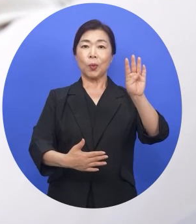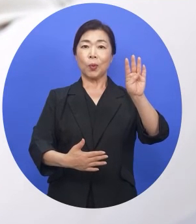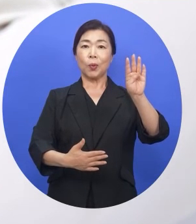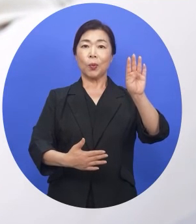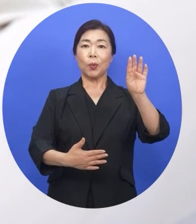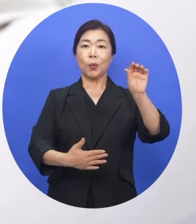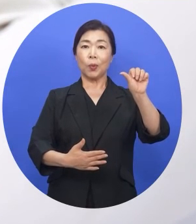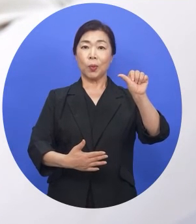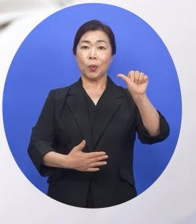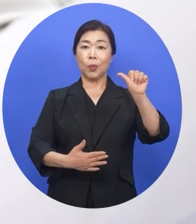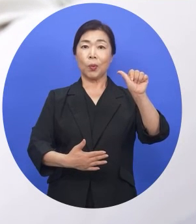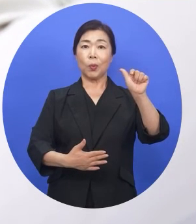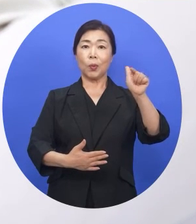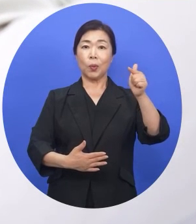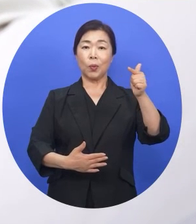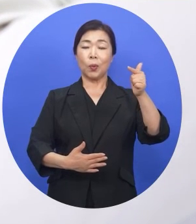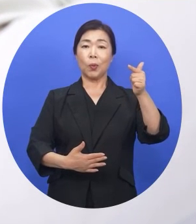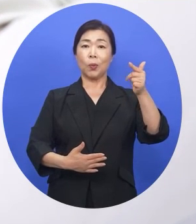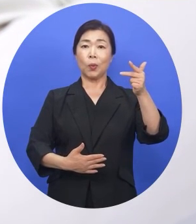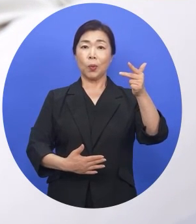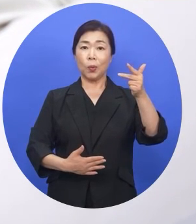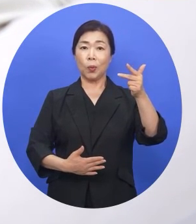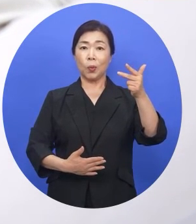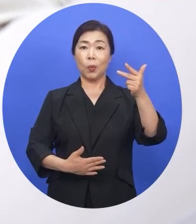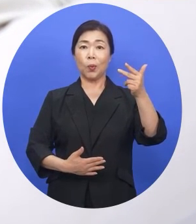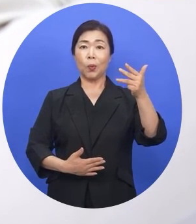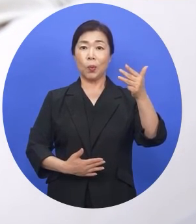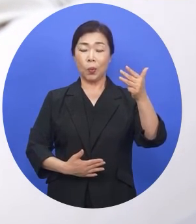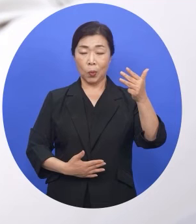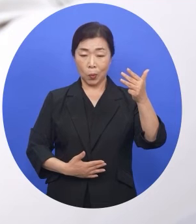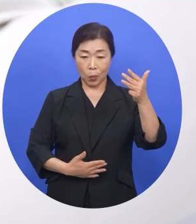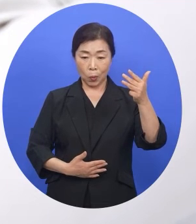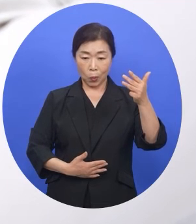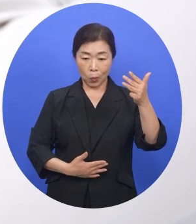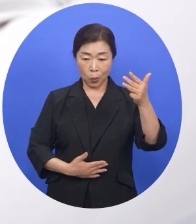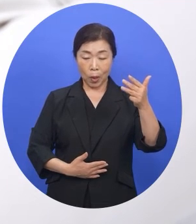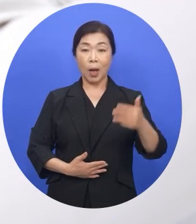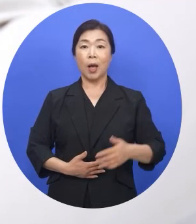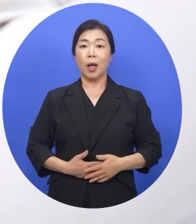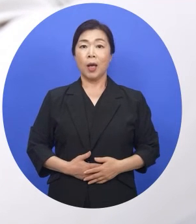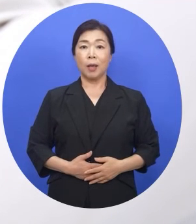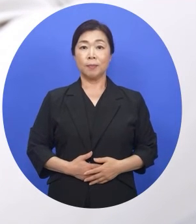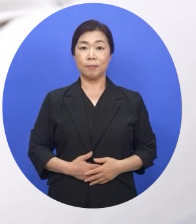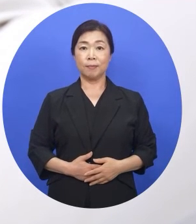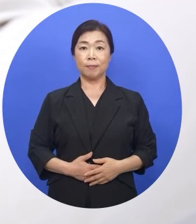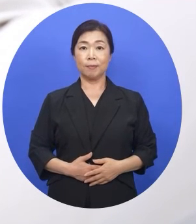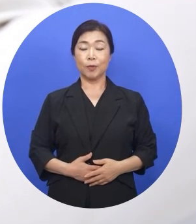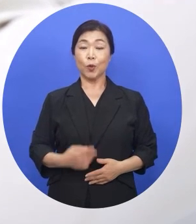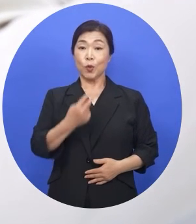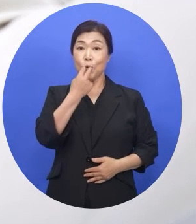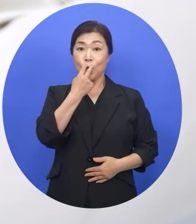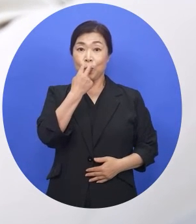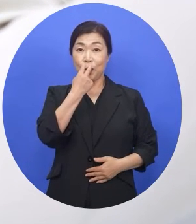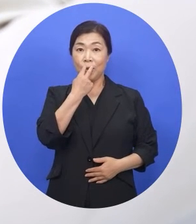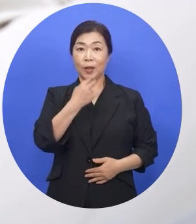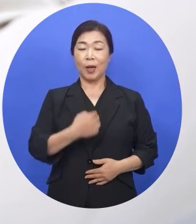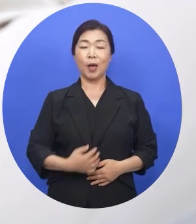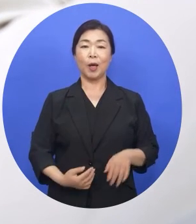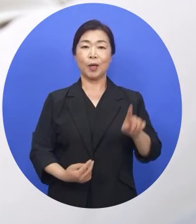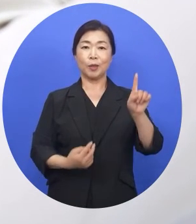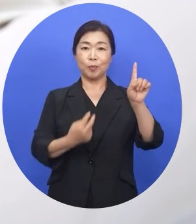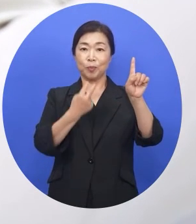셋, 넷, 다섯, 여섯, 일곱, 여덟. 숨을